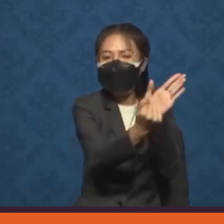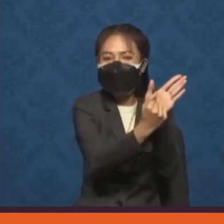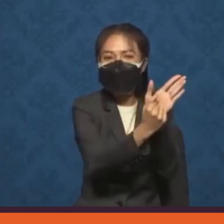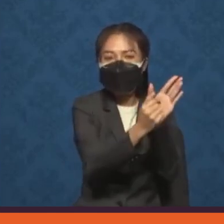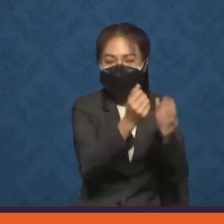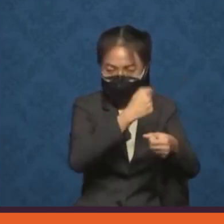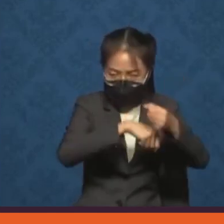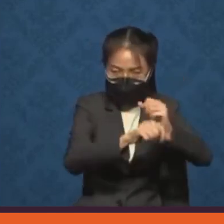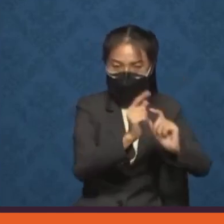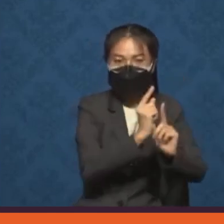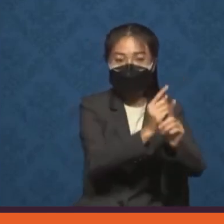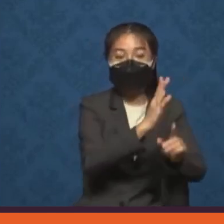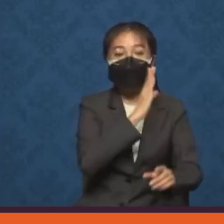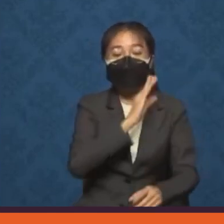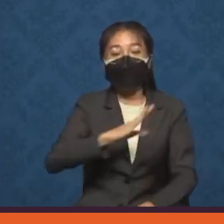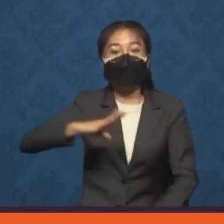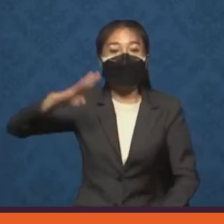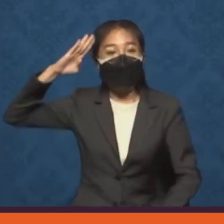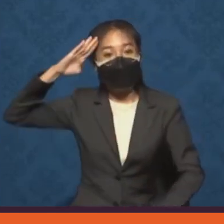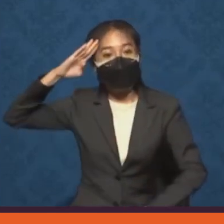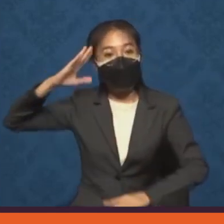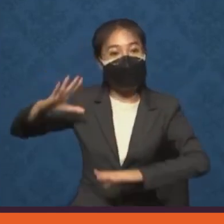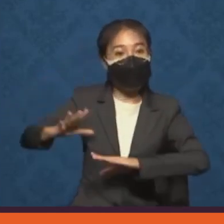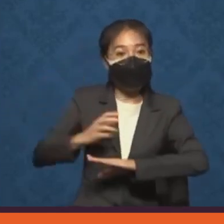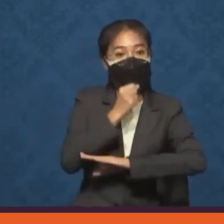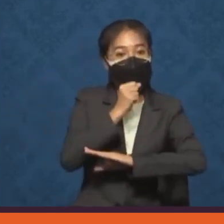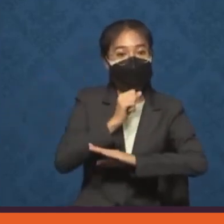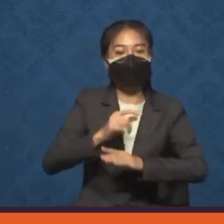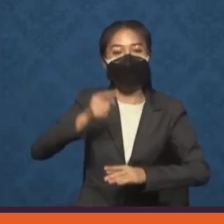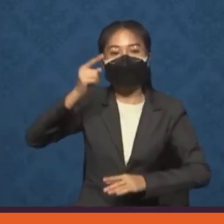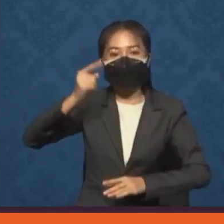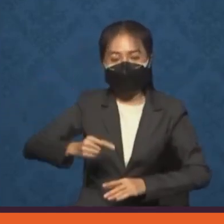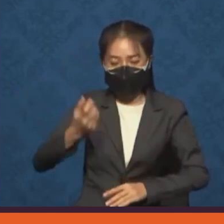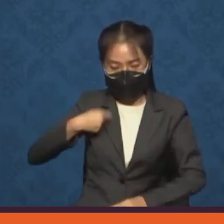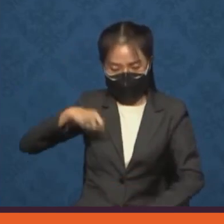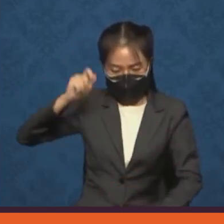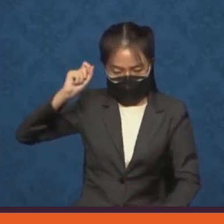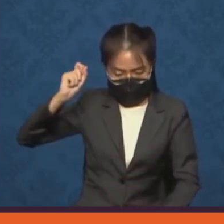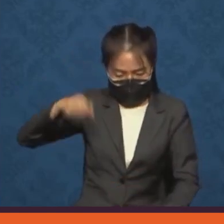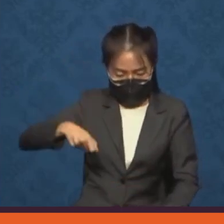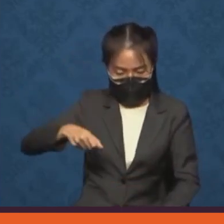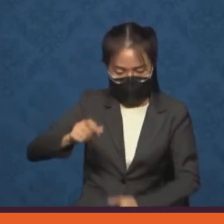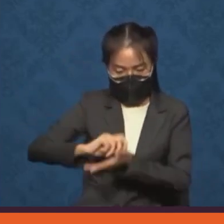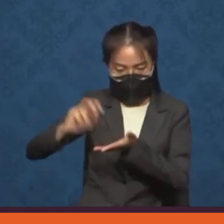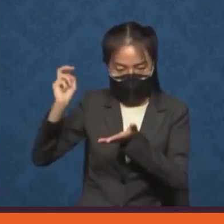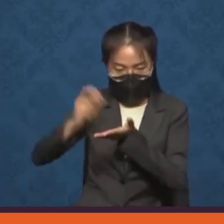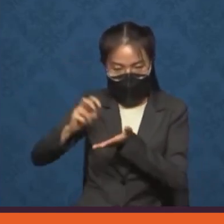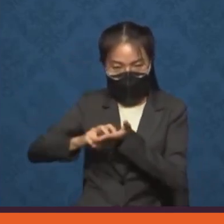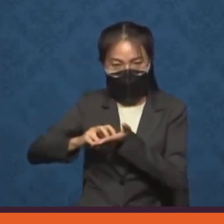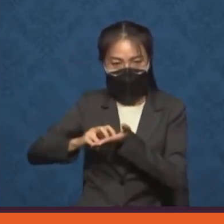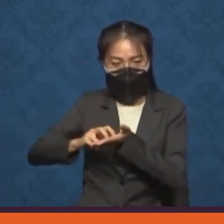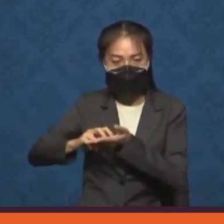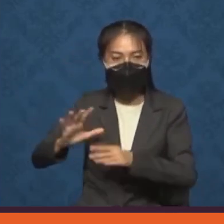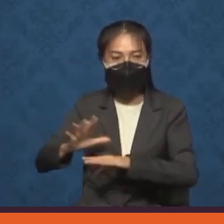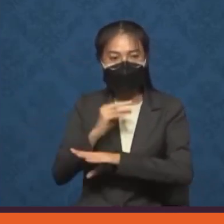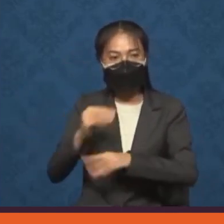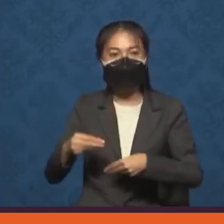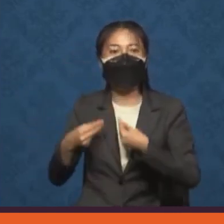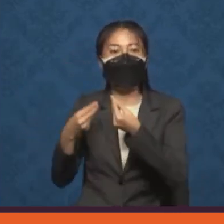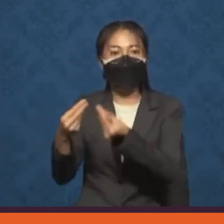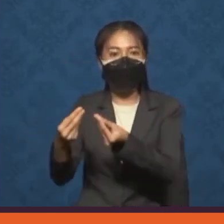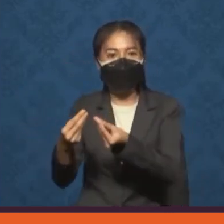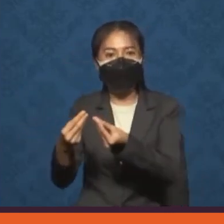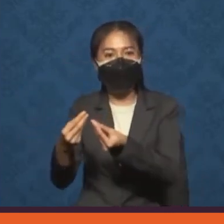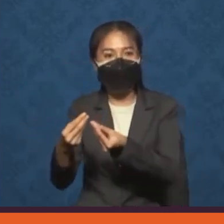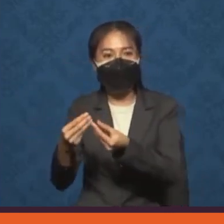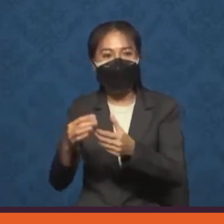ว่าถ้ารัฐประหารสำเร็จแล้วเป็นรัฐาธิปัตย์ย่อมมีอำนาจขีดเขียนรัฐธรรมนูญกฎหมายได้เองก็ในเมื่อนิรโทษกรรมตัวเองแล้ว